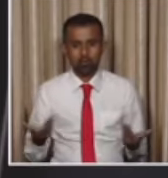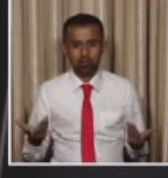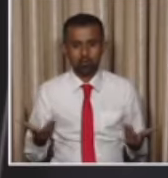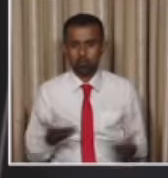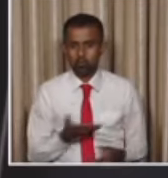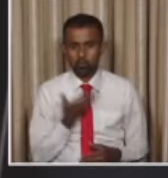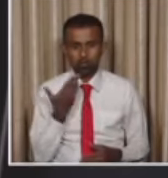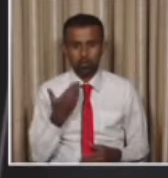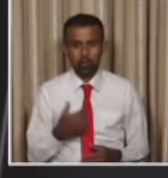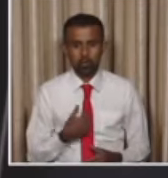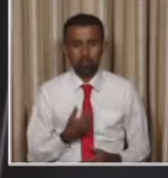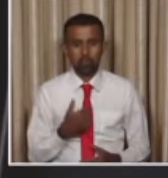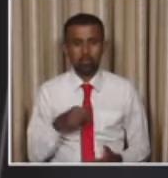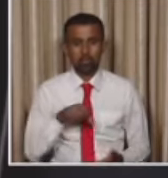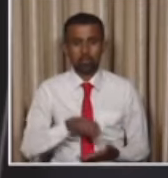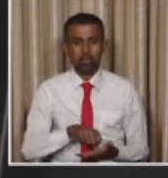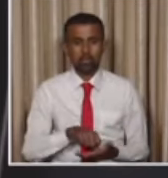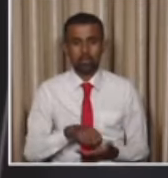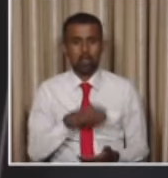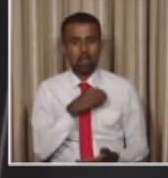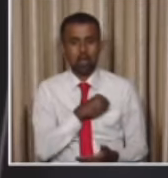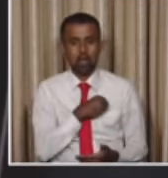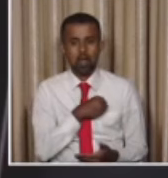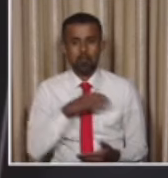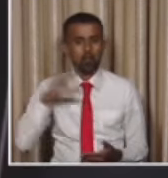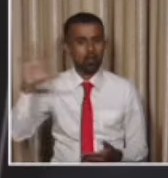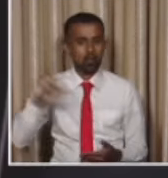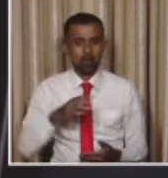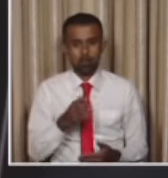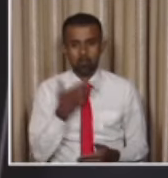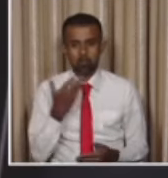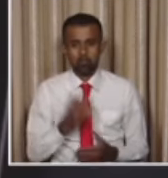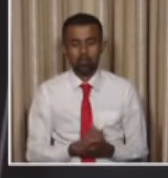දැන් අපිට පුළුවන්ද ඉරානයේ තෙල් ලාභයට තියනවා කියලා තෙල් ගේන්න?